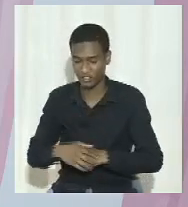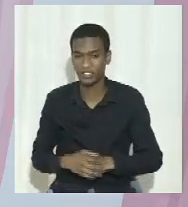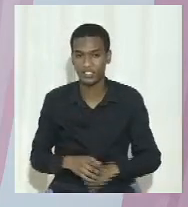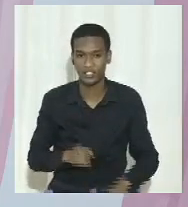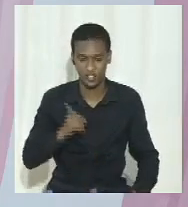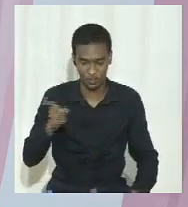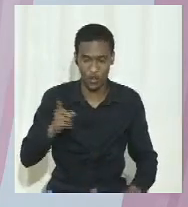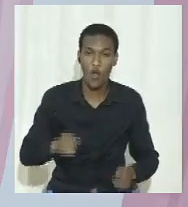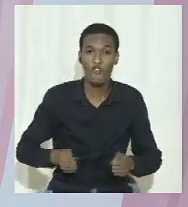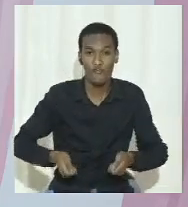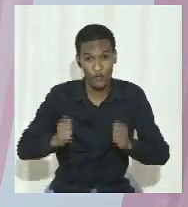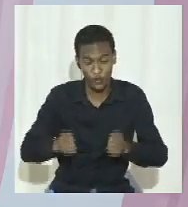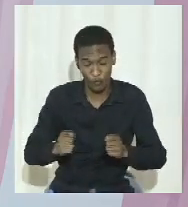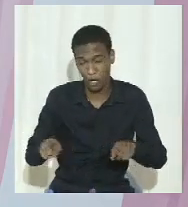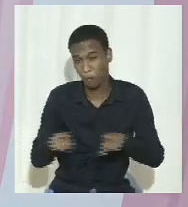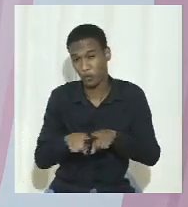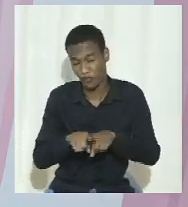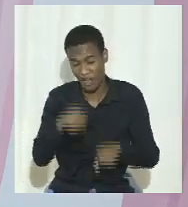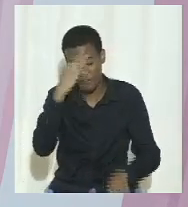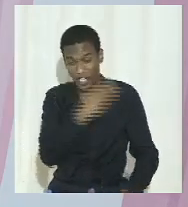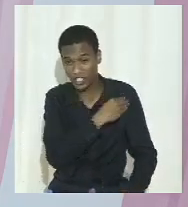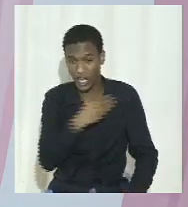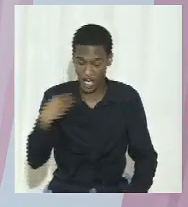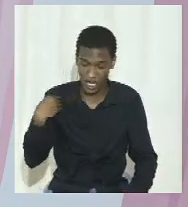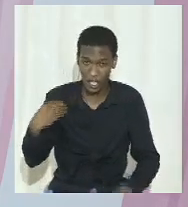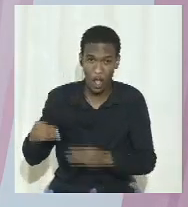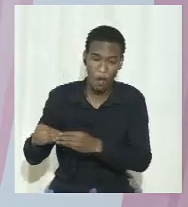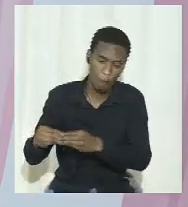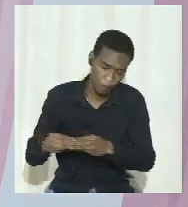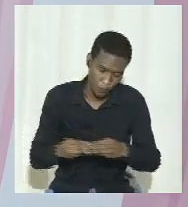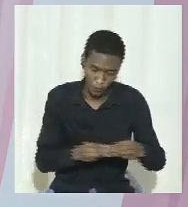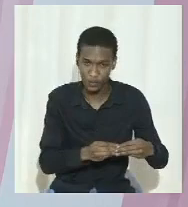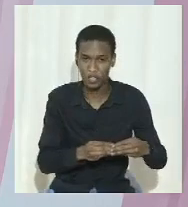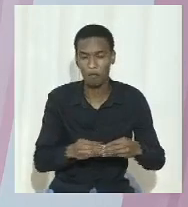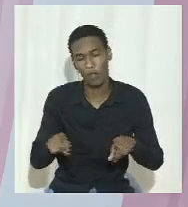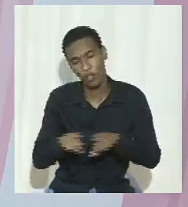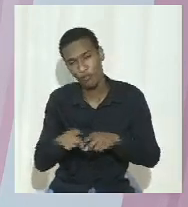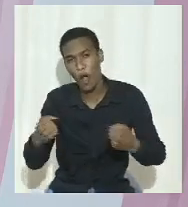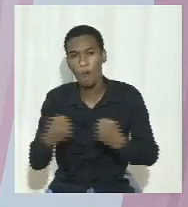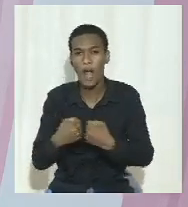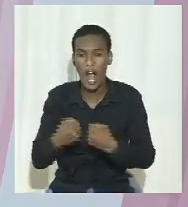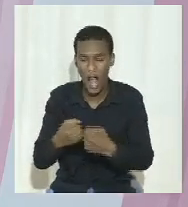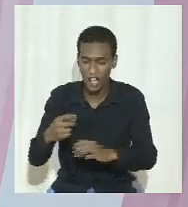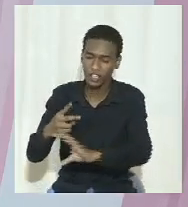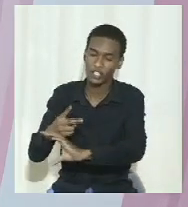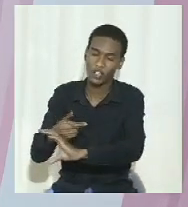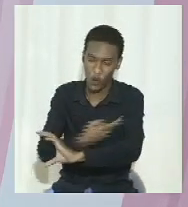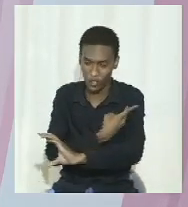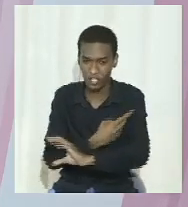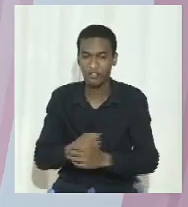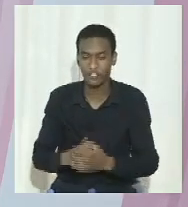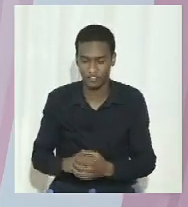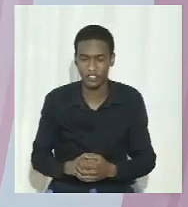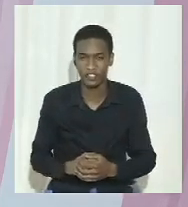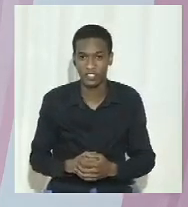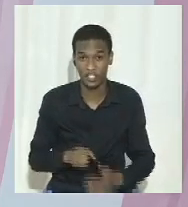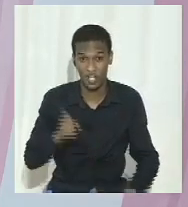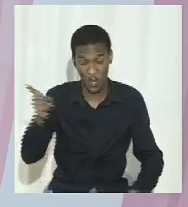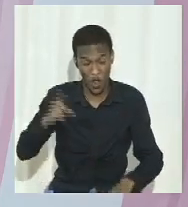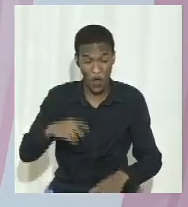anankiray entin'ny fitondram-panjakana araka ny tenenina teo a hoentina miady amin'izao valana retina izao ny firenena maro maneran-tany dia